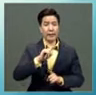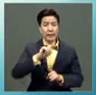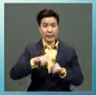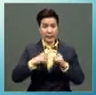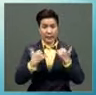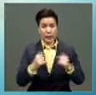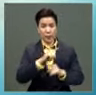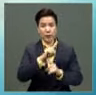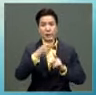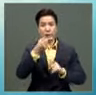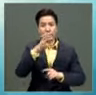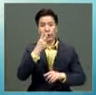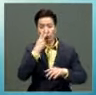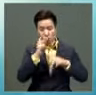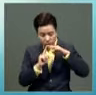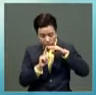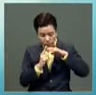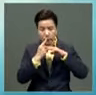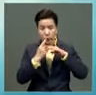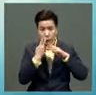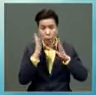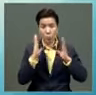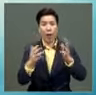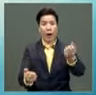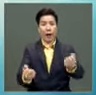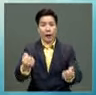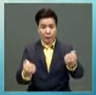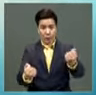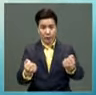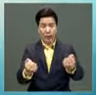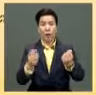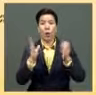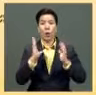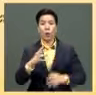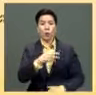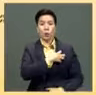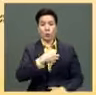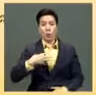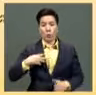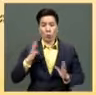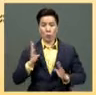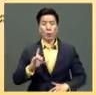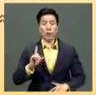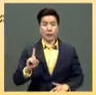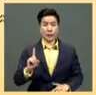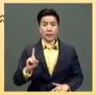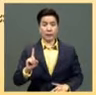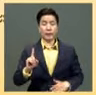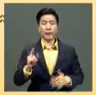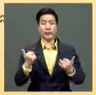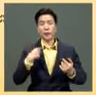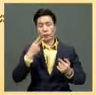นี้นะครับจะไปตรวจคนขับรถ1คนเจ้าหน้าที่สถานทูตอีก1คนนะครับ